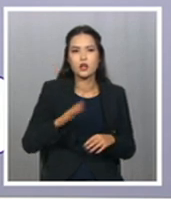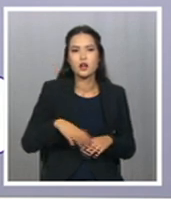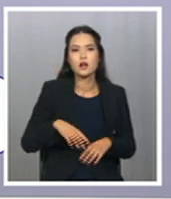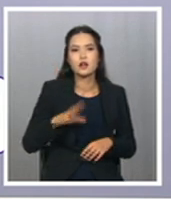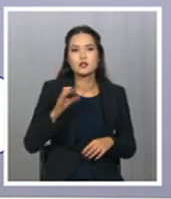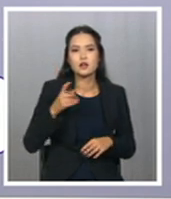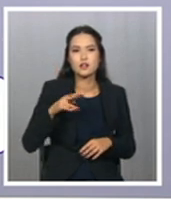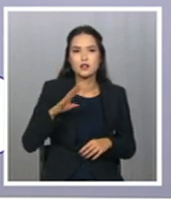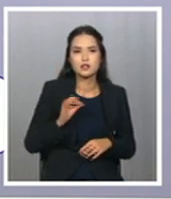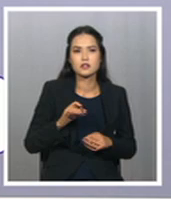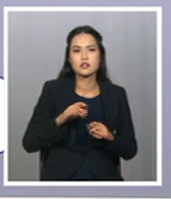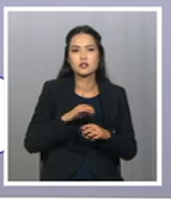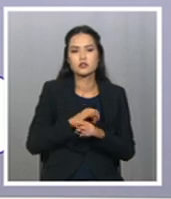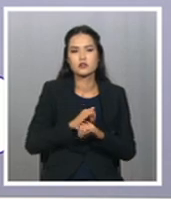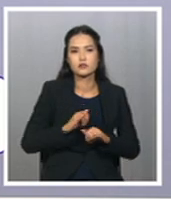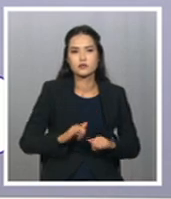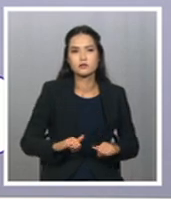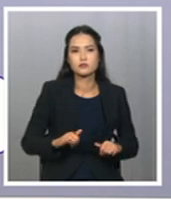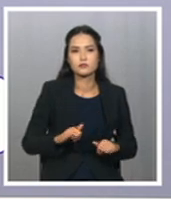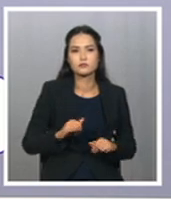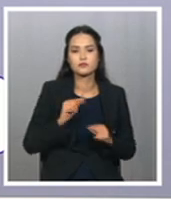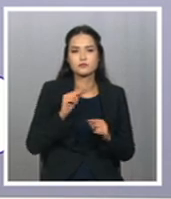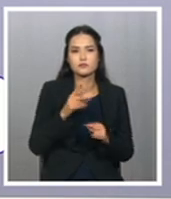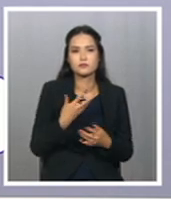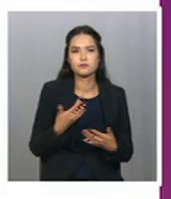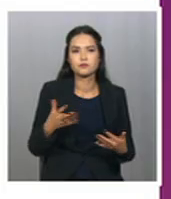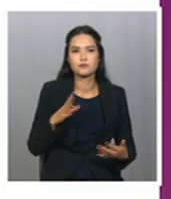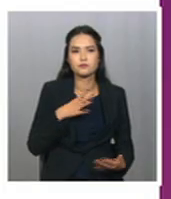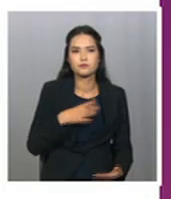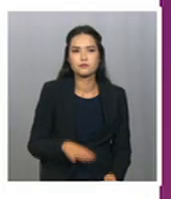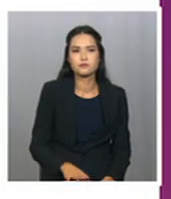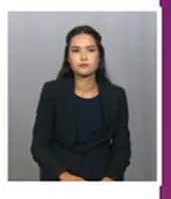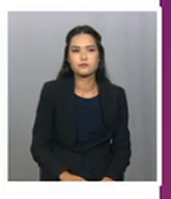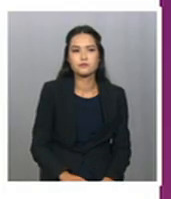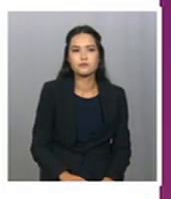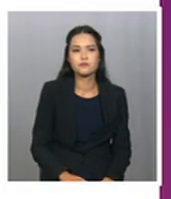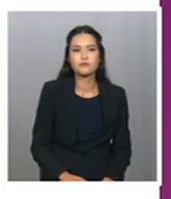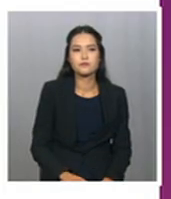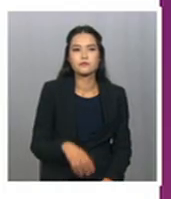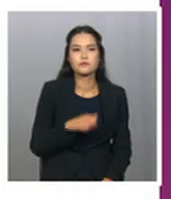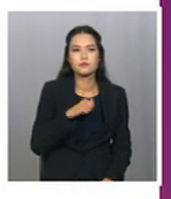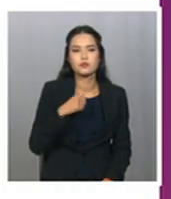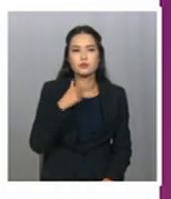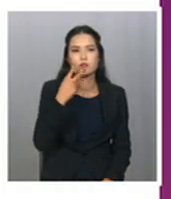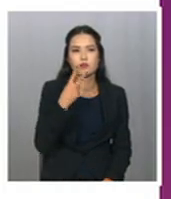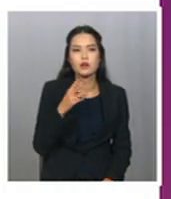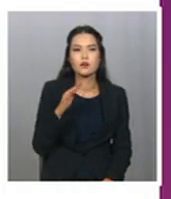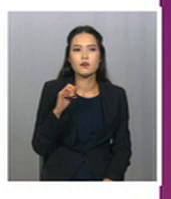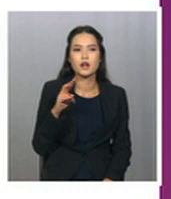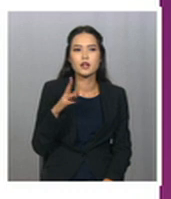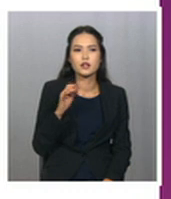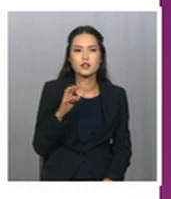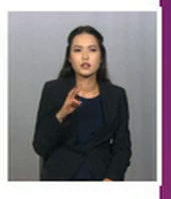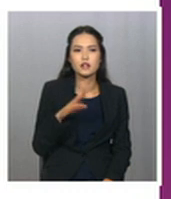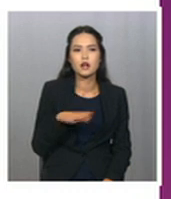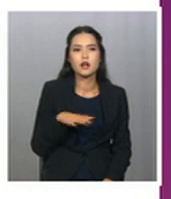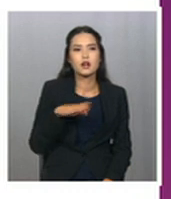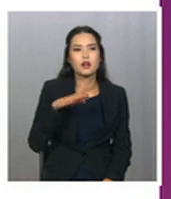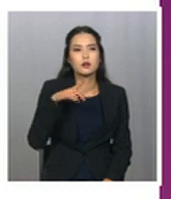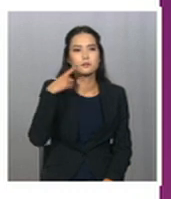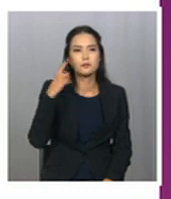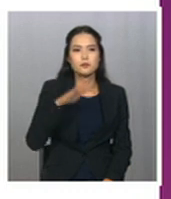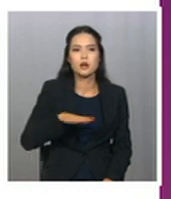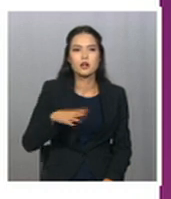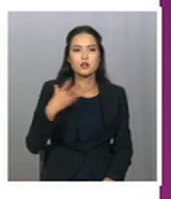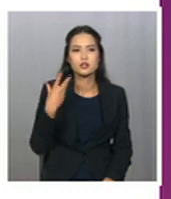кеңінен таратуына да әсер етті деп айта аламыз. Өзіміз қарастырып отырғандай, Франклин балалық кезінде